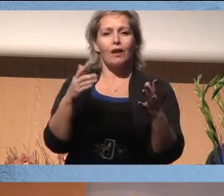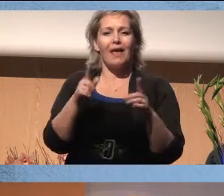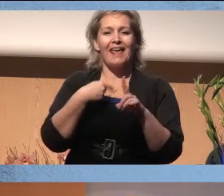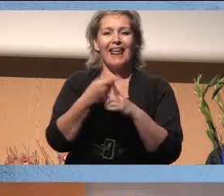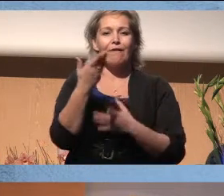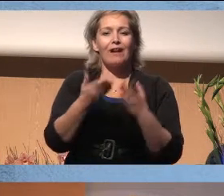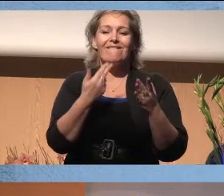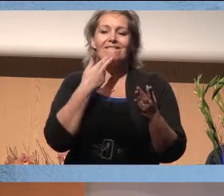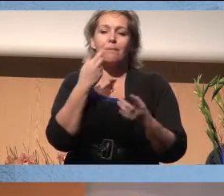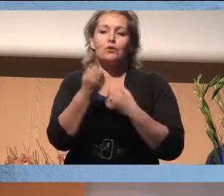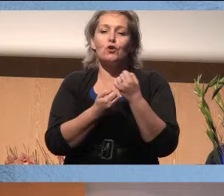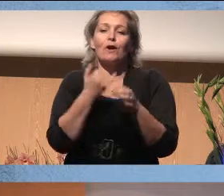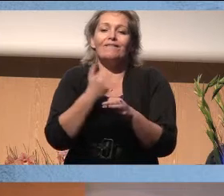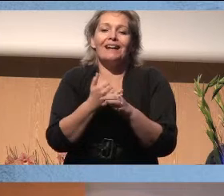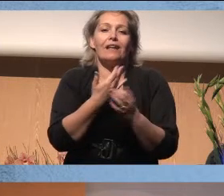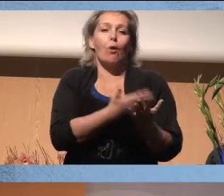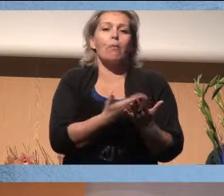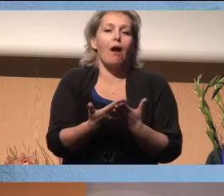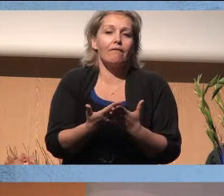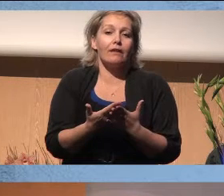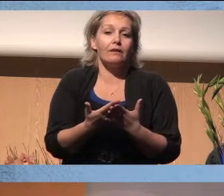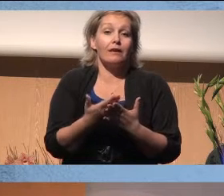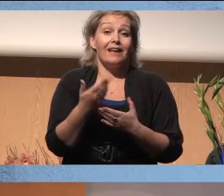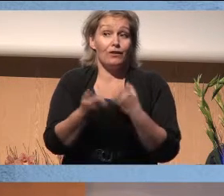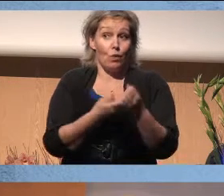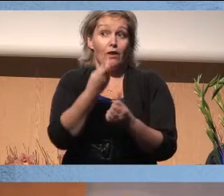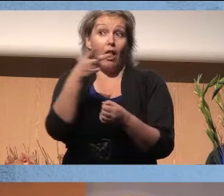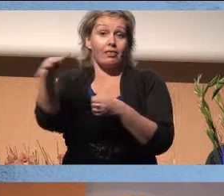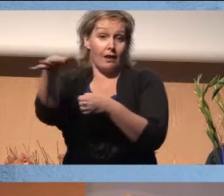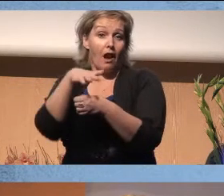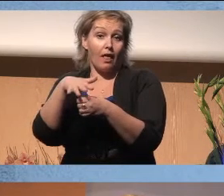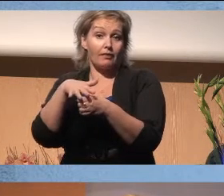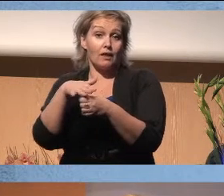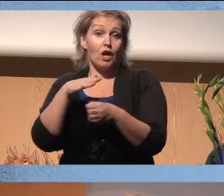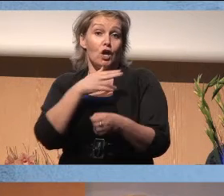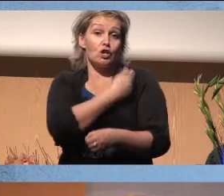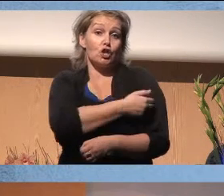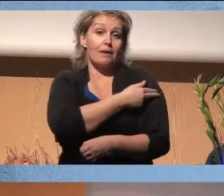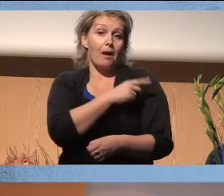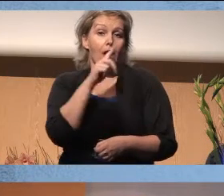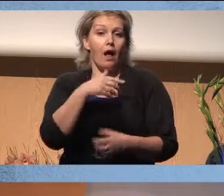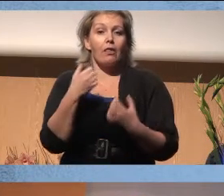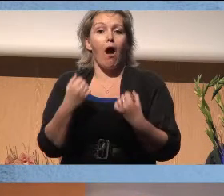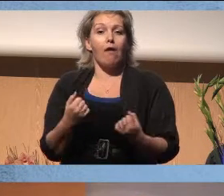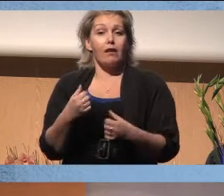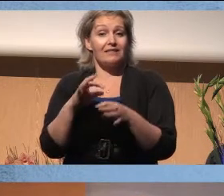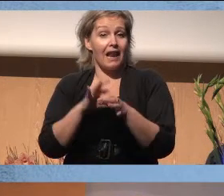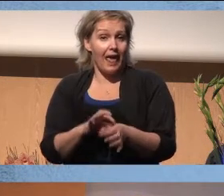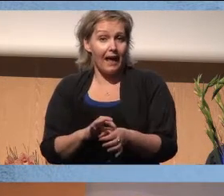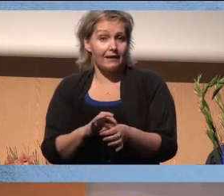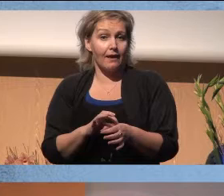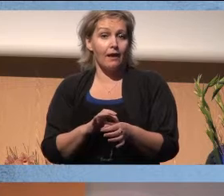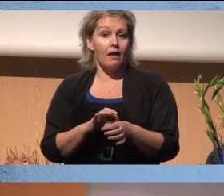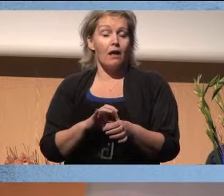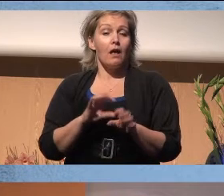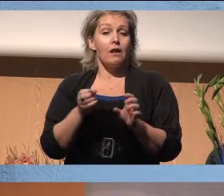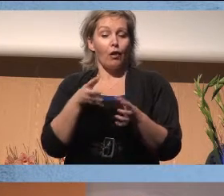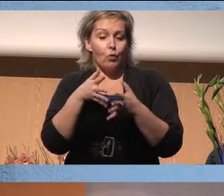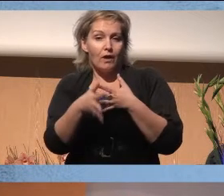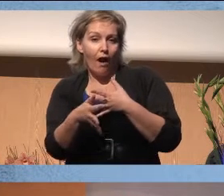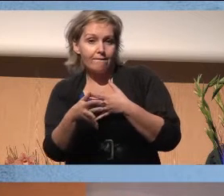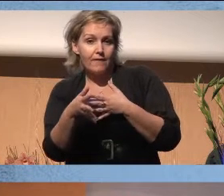revurderinger om hvem som gjør hvilke oppgaver. Det gjør de i andre land. Sykepleiere kan avlaste leger,